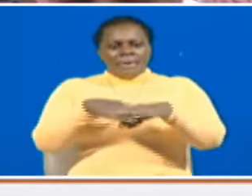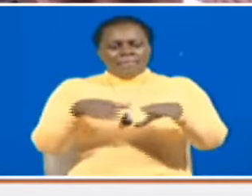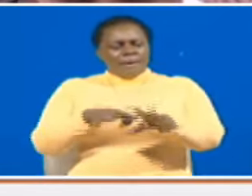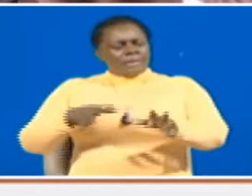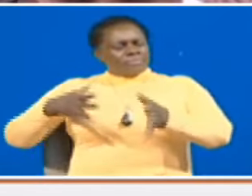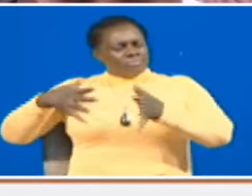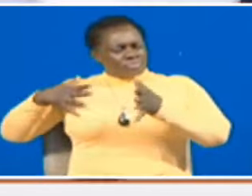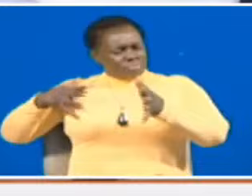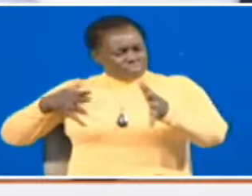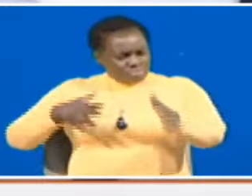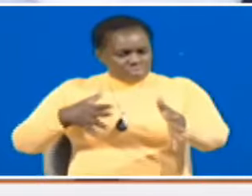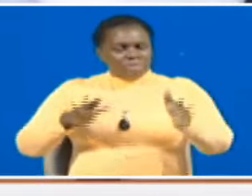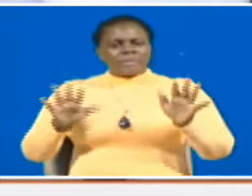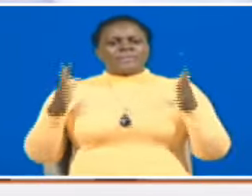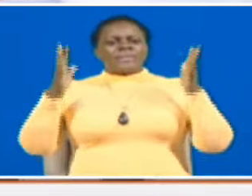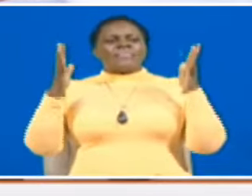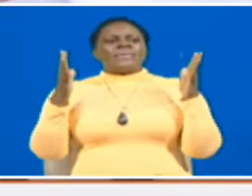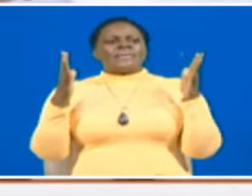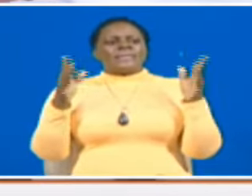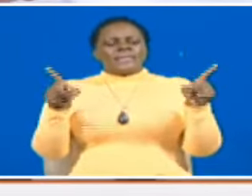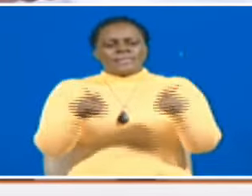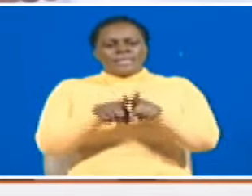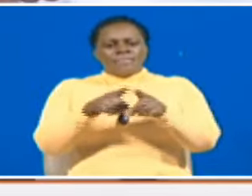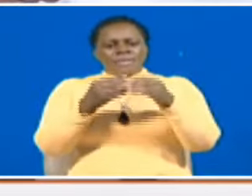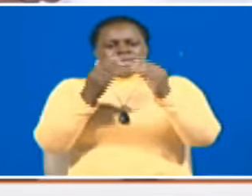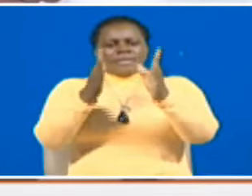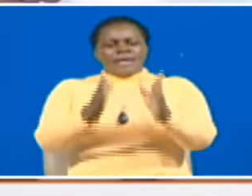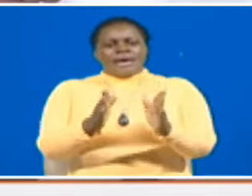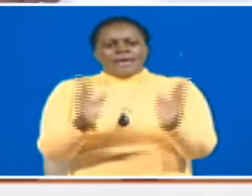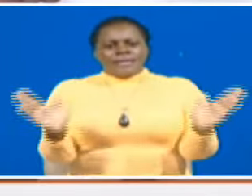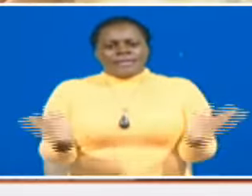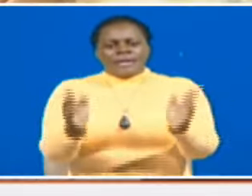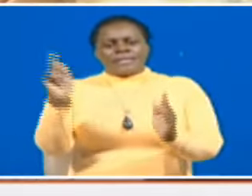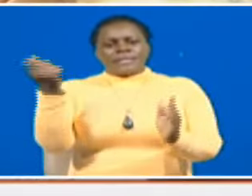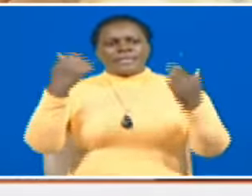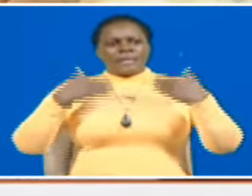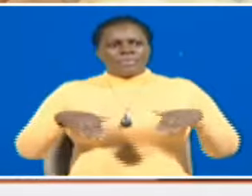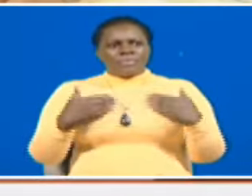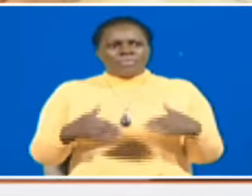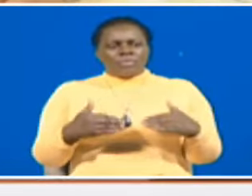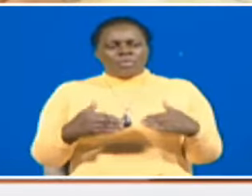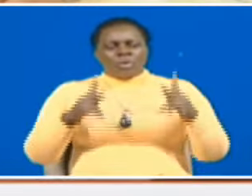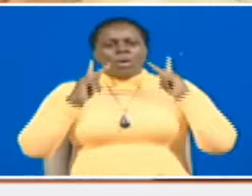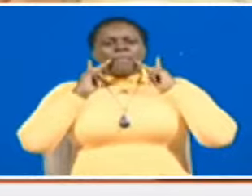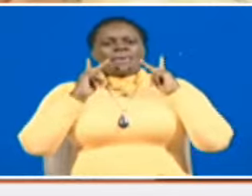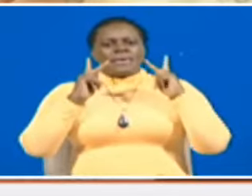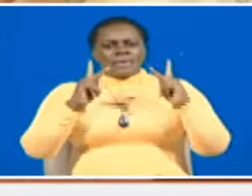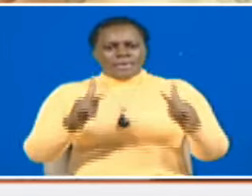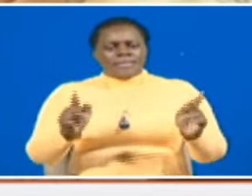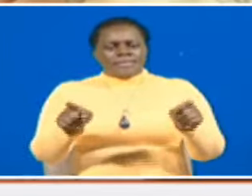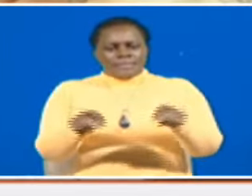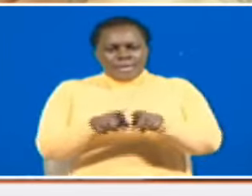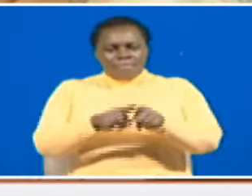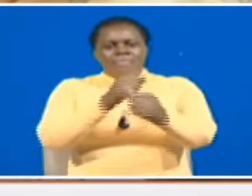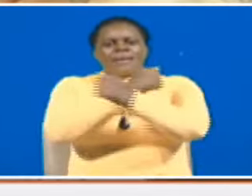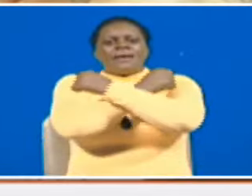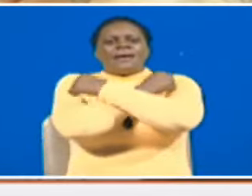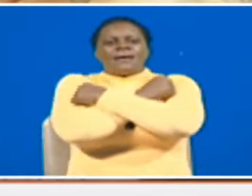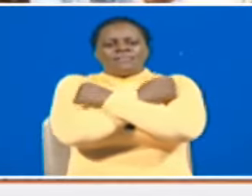wingi kuadhimisha siku hii, huku viongozi wao wakiwahimiza wa Kenya kuendelea kudumisha amani na upendo kila